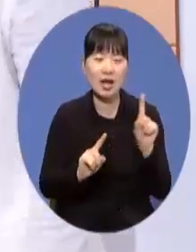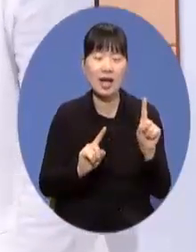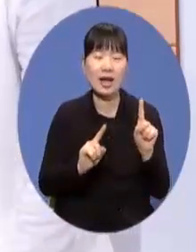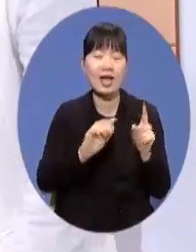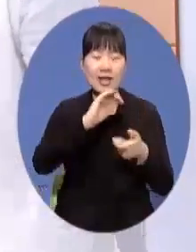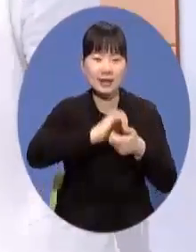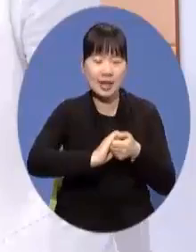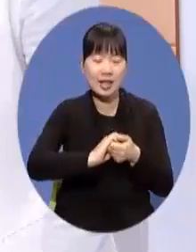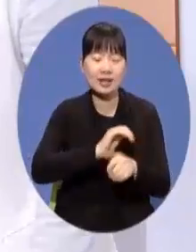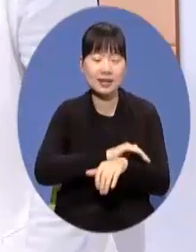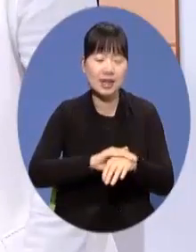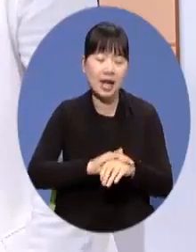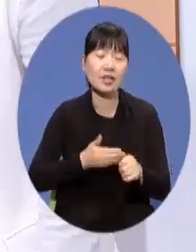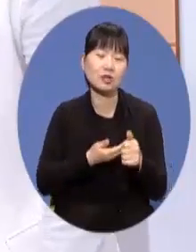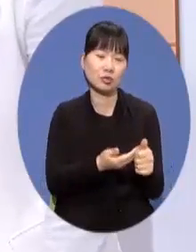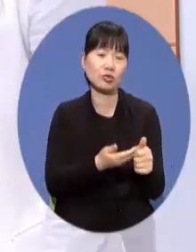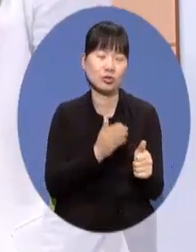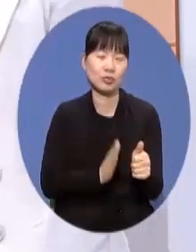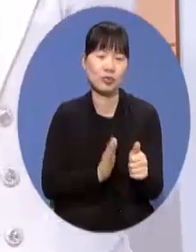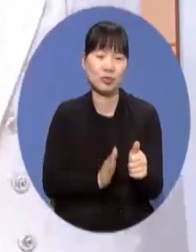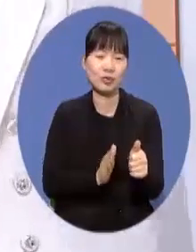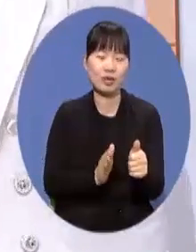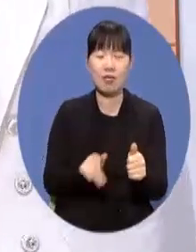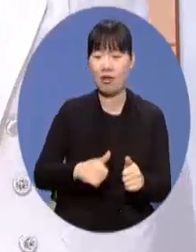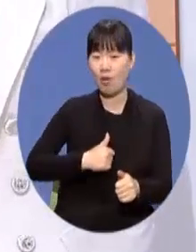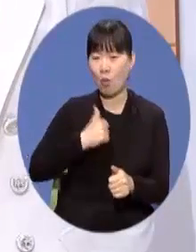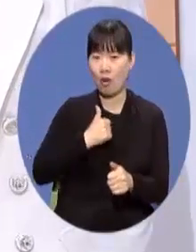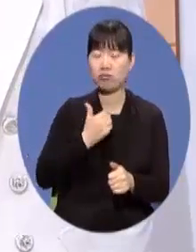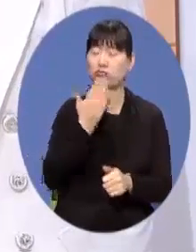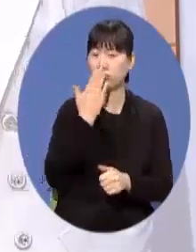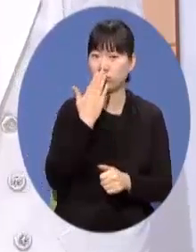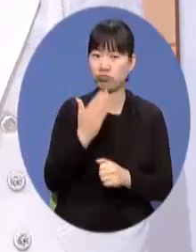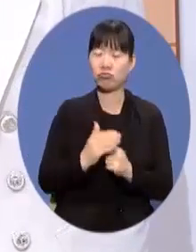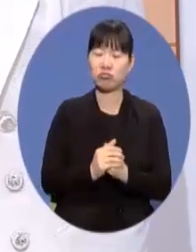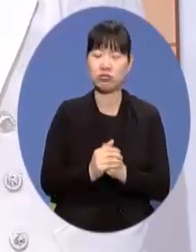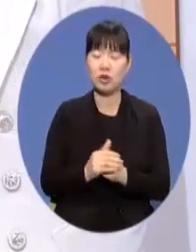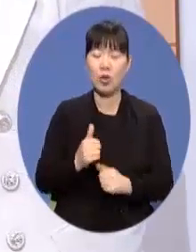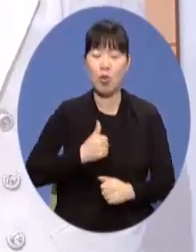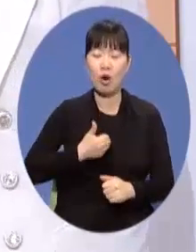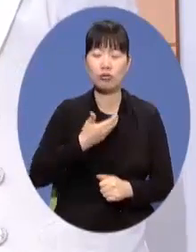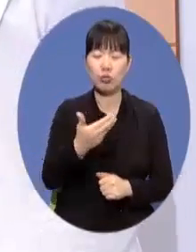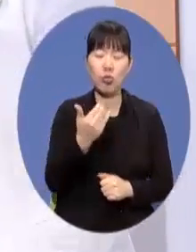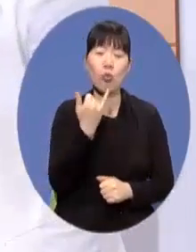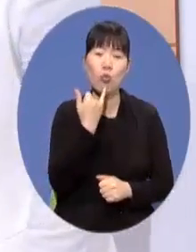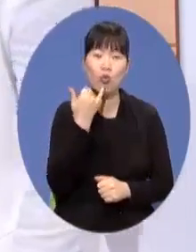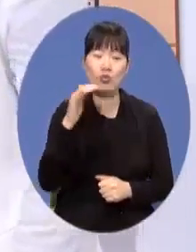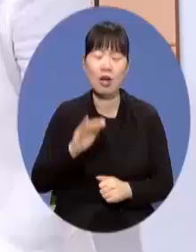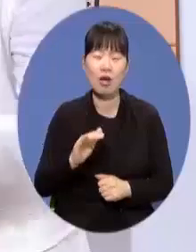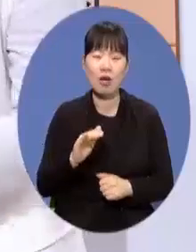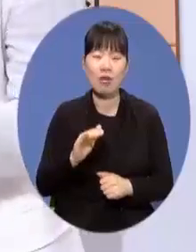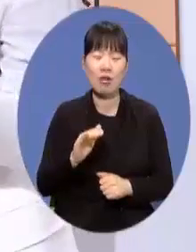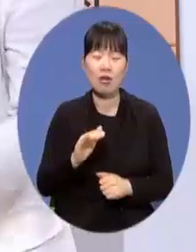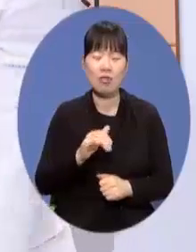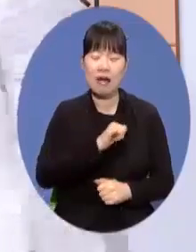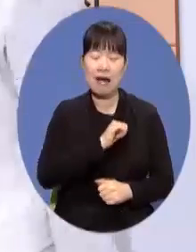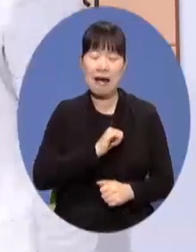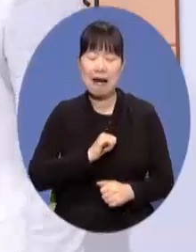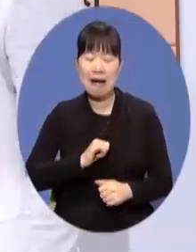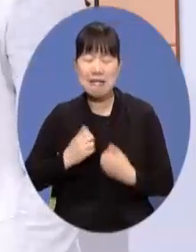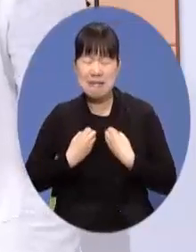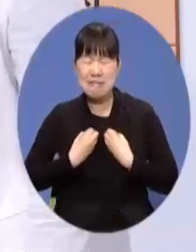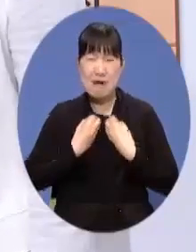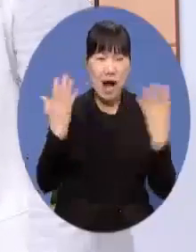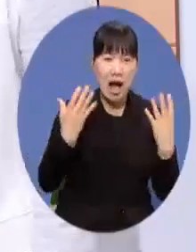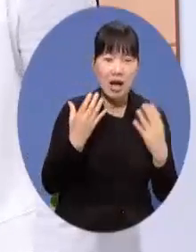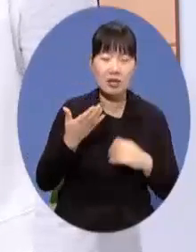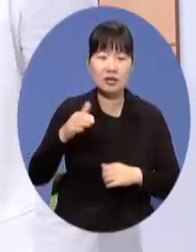잘 설정해 주셔야 되는 겁니다. 그래서 이때 화를 내셔도 됩니다. 내셔도 되는데요. 버럭 이게 참다가 되면 버럭